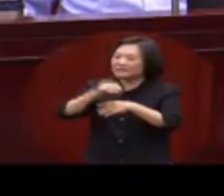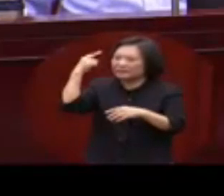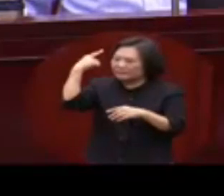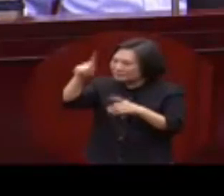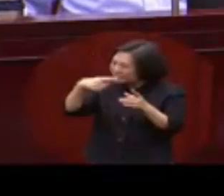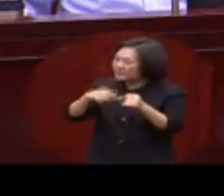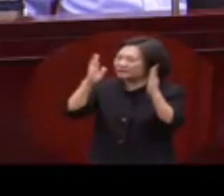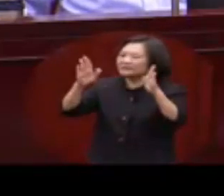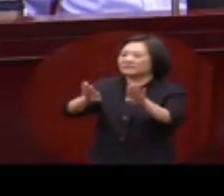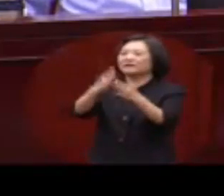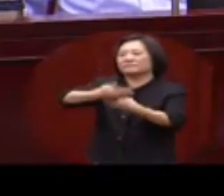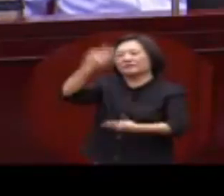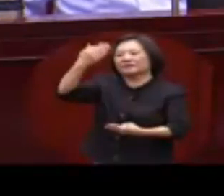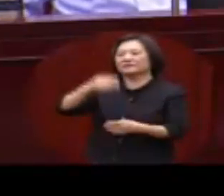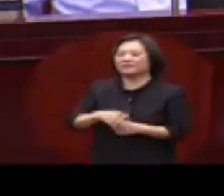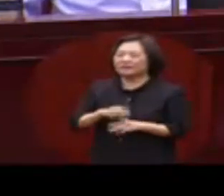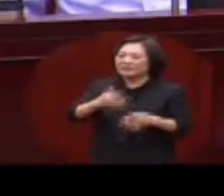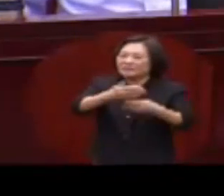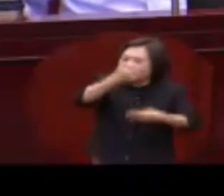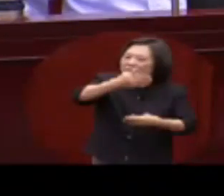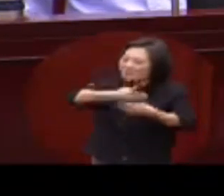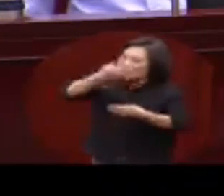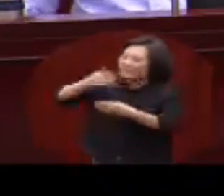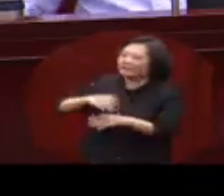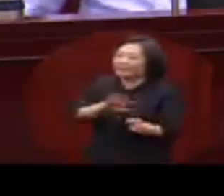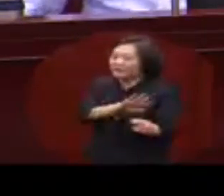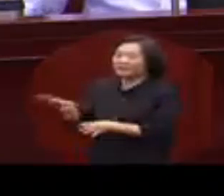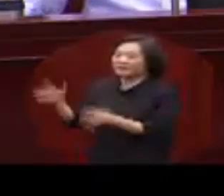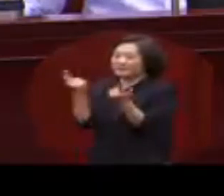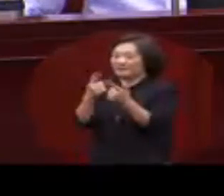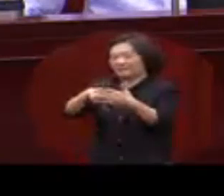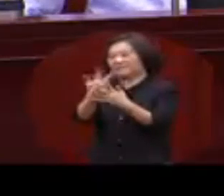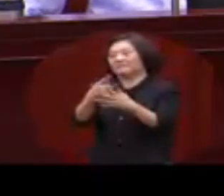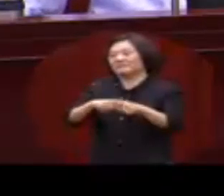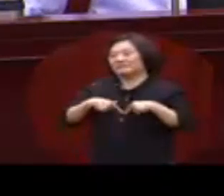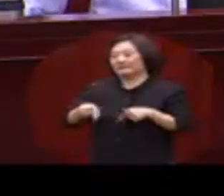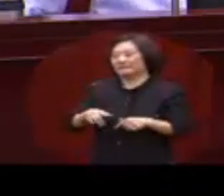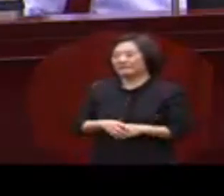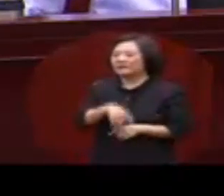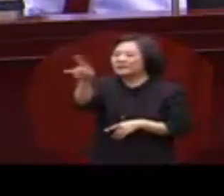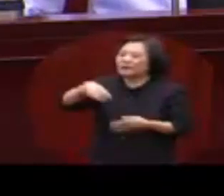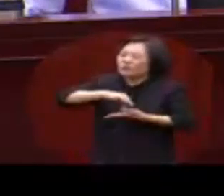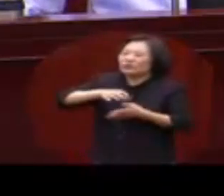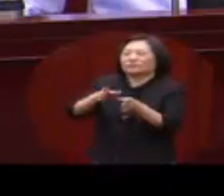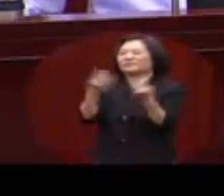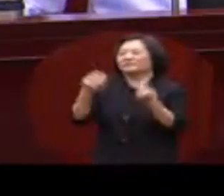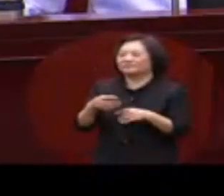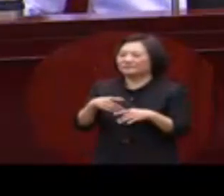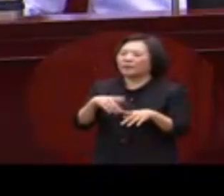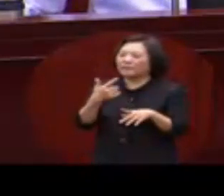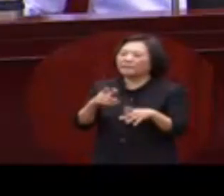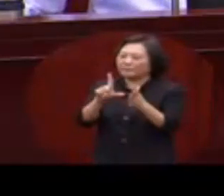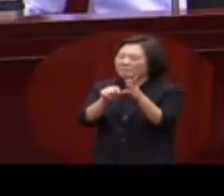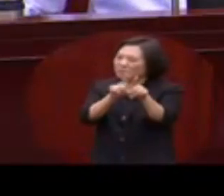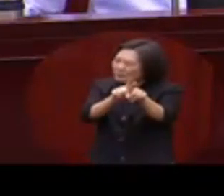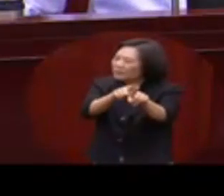幕。不过大概今年陆陆续续就会开幕。北艺哦，这个其实大家不用担心了，这个都有在按照进度在走